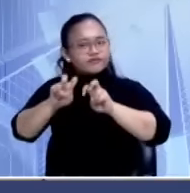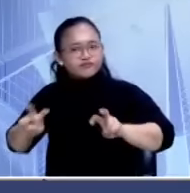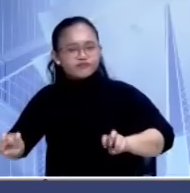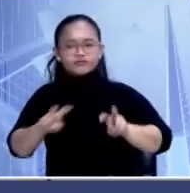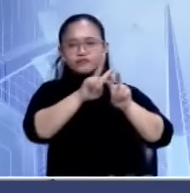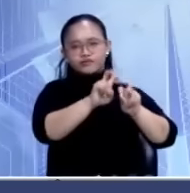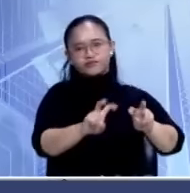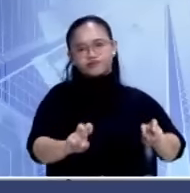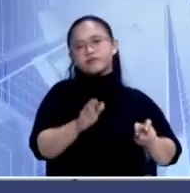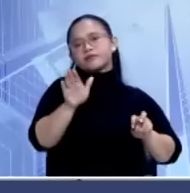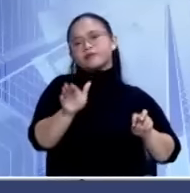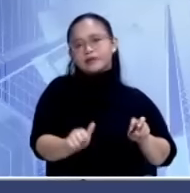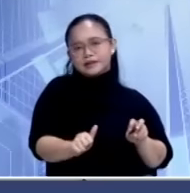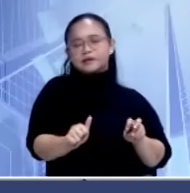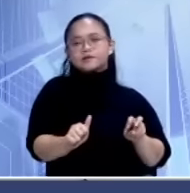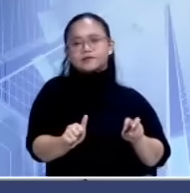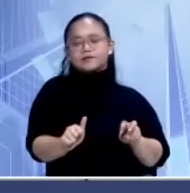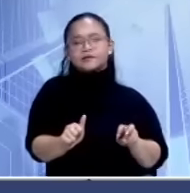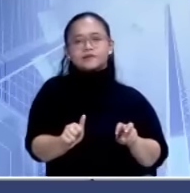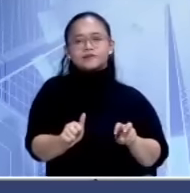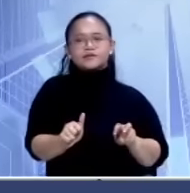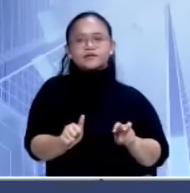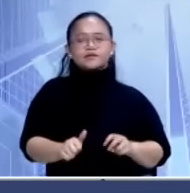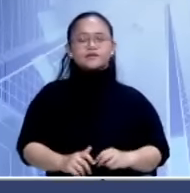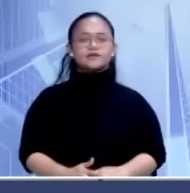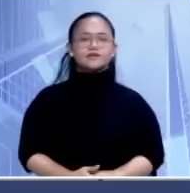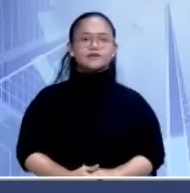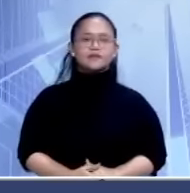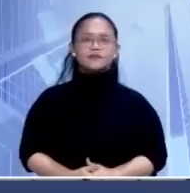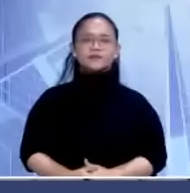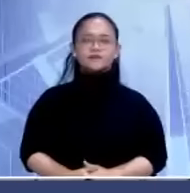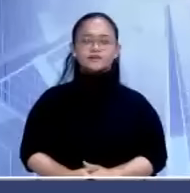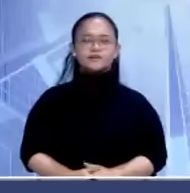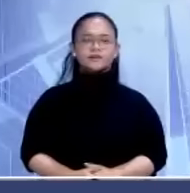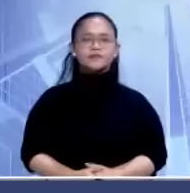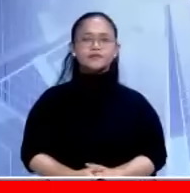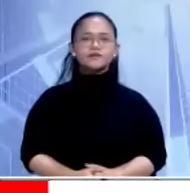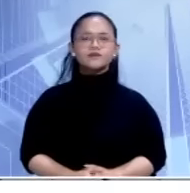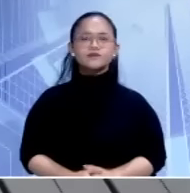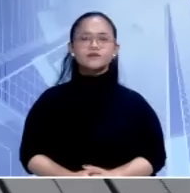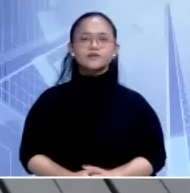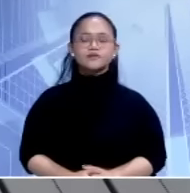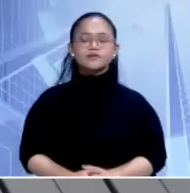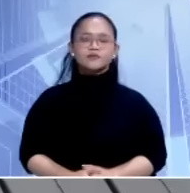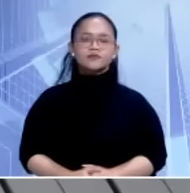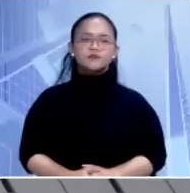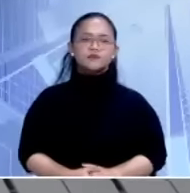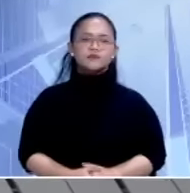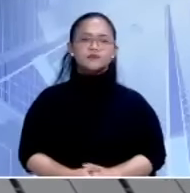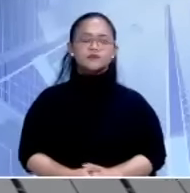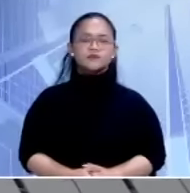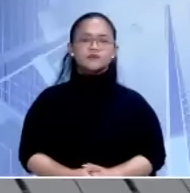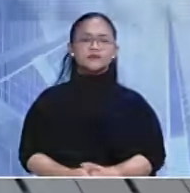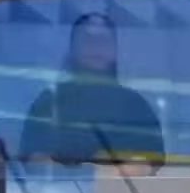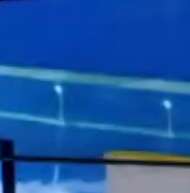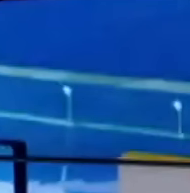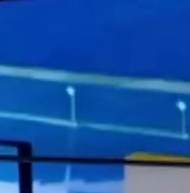di Unit Perempuan dan Perlindungan Anak Polres Metro Bekasi Kota. Dari Bekasi, Jawa Barat, Rahmat Hidayat, iNews